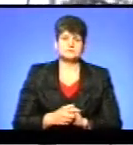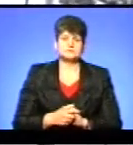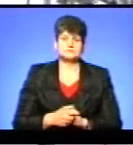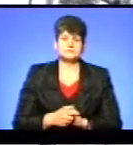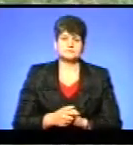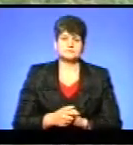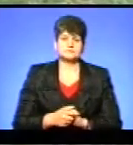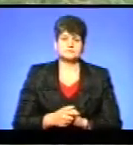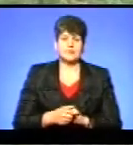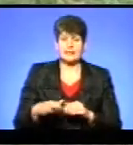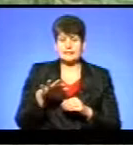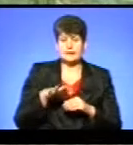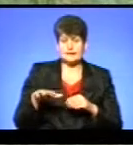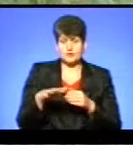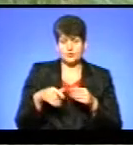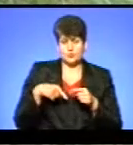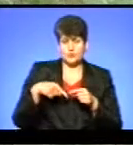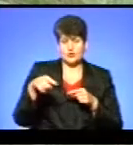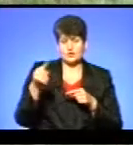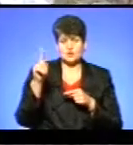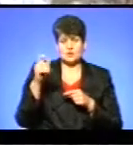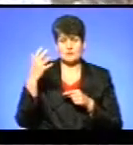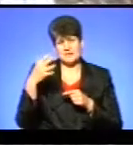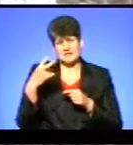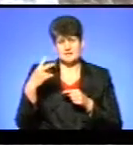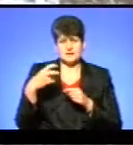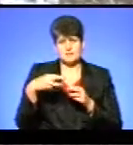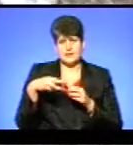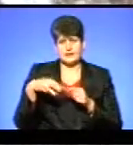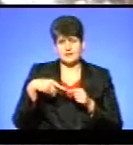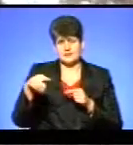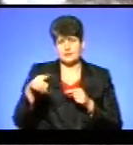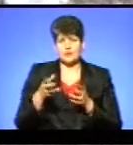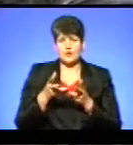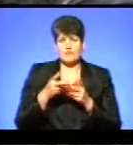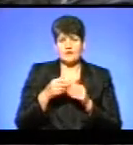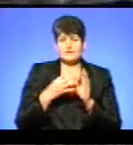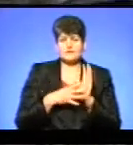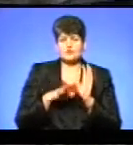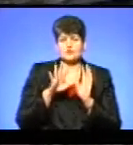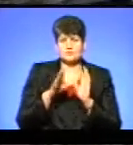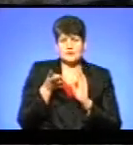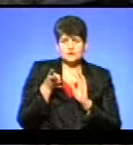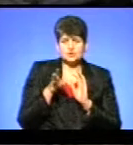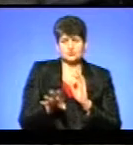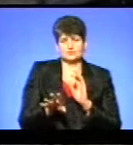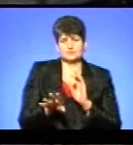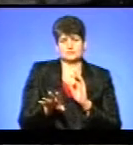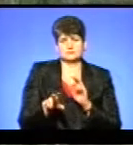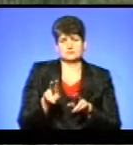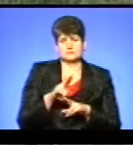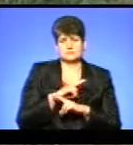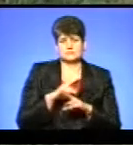На території протяжністю 150-200 метрів ми нарахували 95 особин Мартина Озерного.